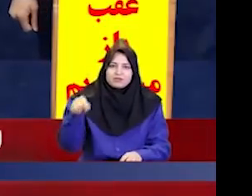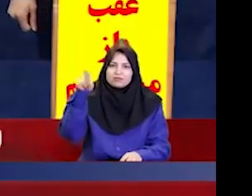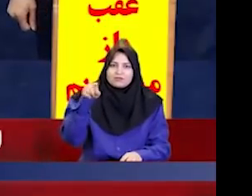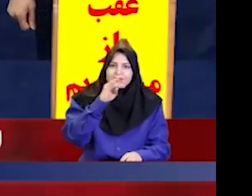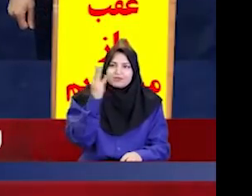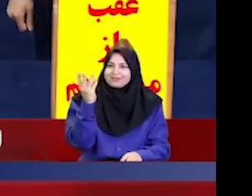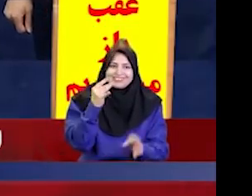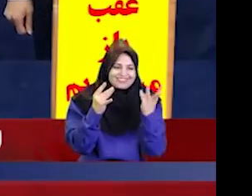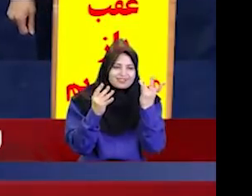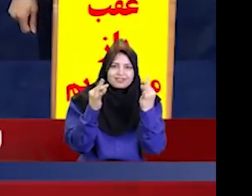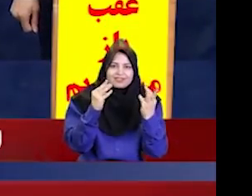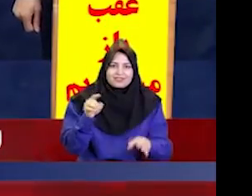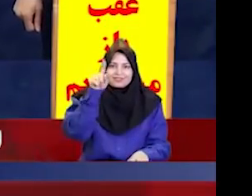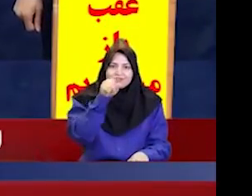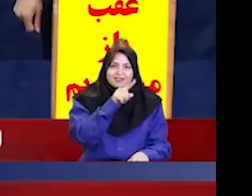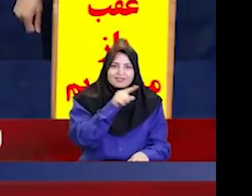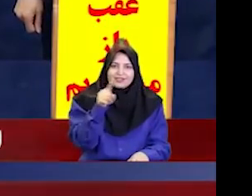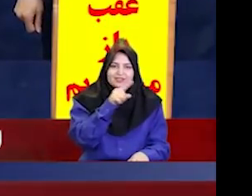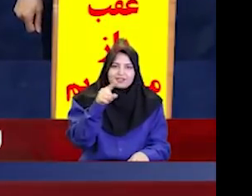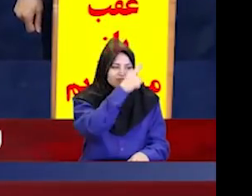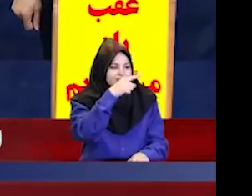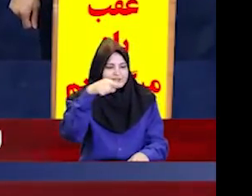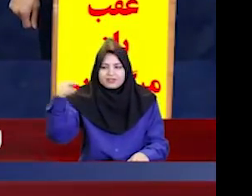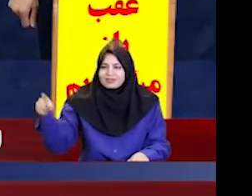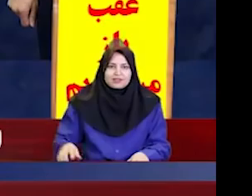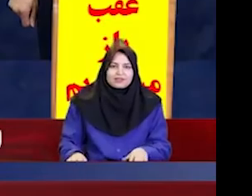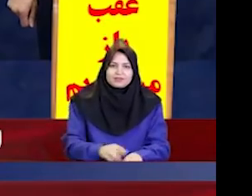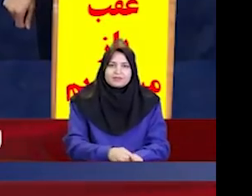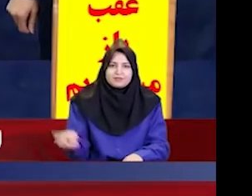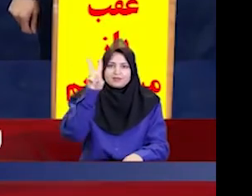سیگوار جهانی را با رمز